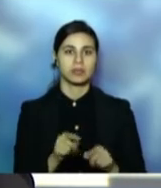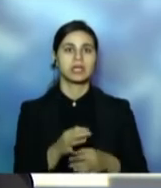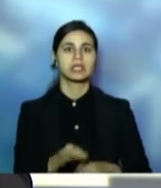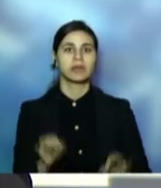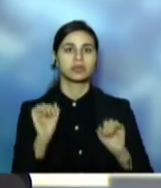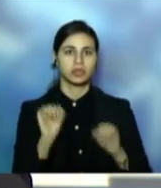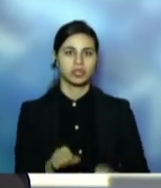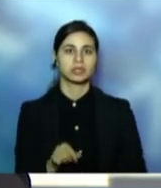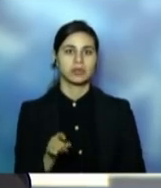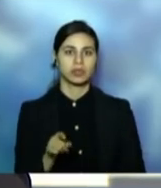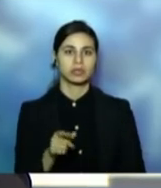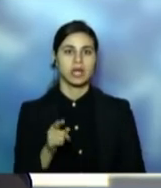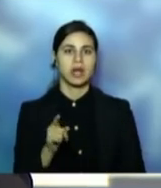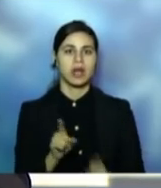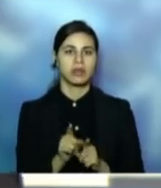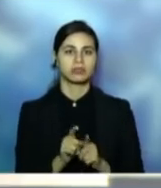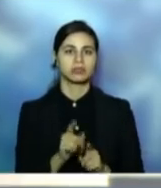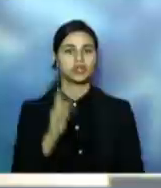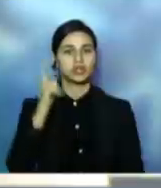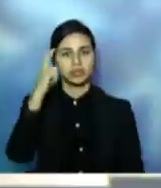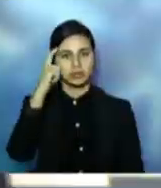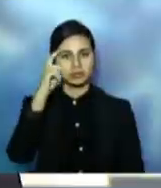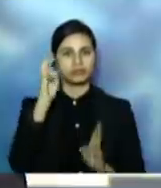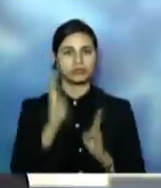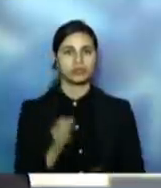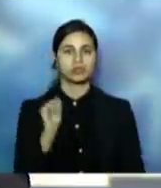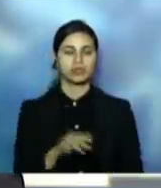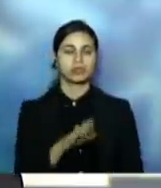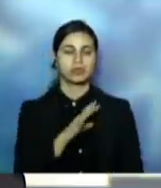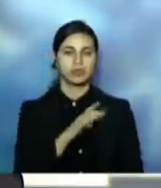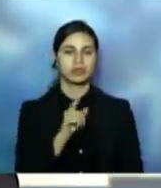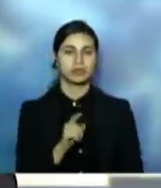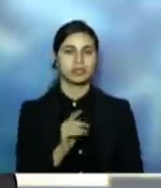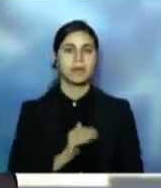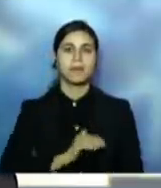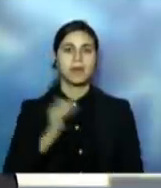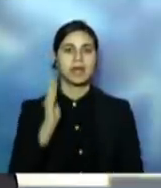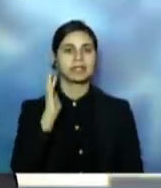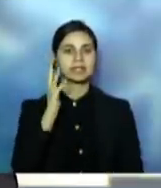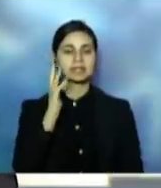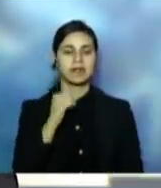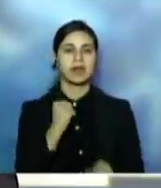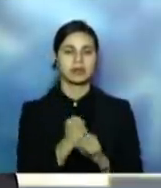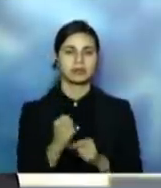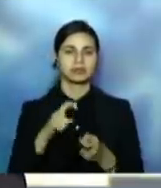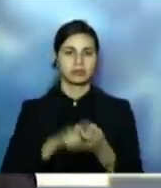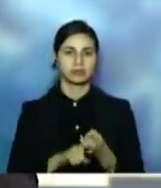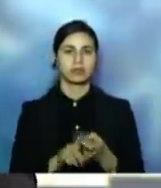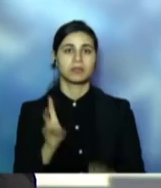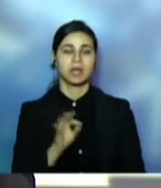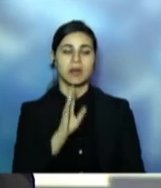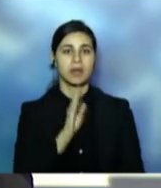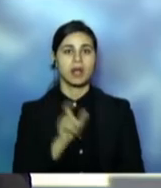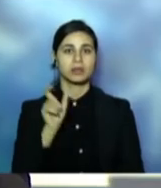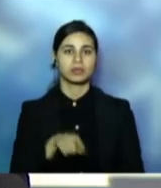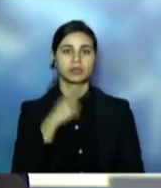თავისუფლად შეიძლება და ინსულტიც განვითარებულიყო, მას შეიძლება მაღალი არტერიული წნევაც თან სდევდეს. მაგრამ